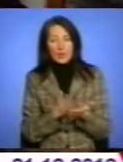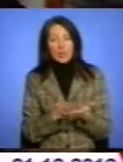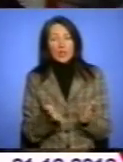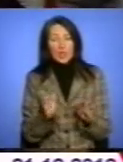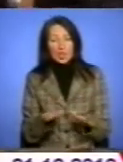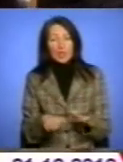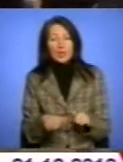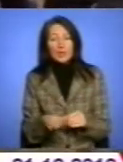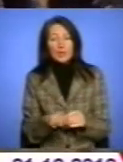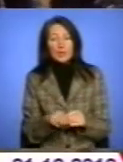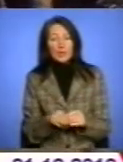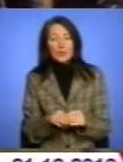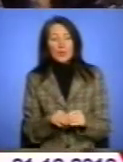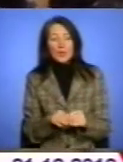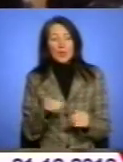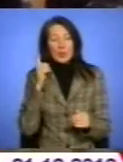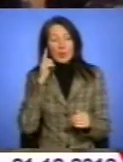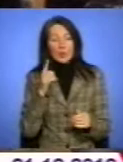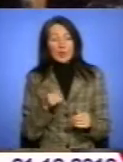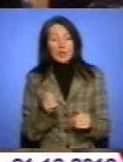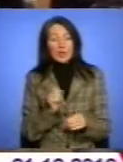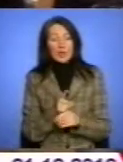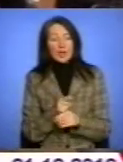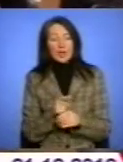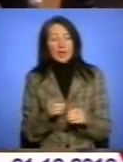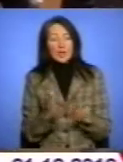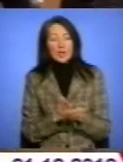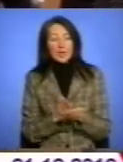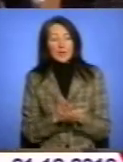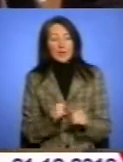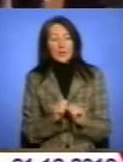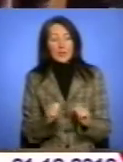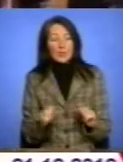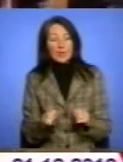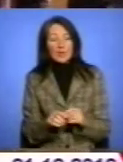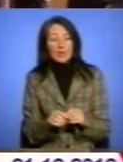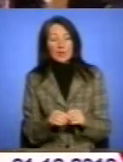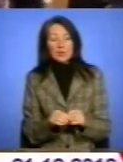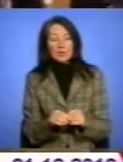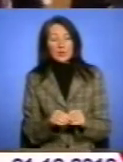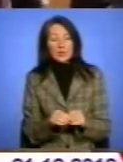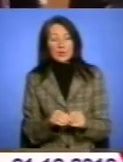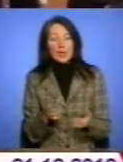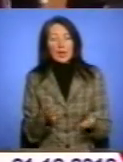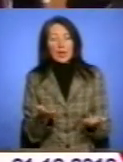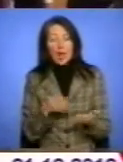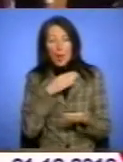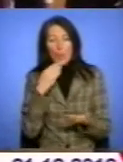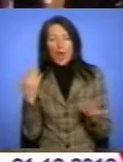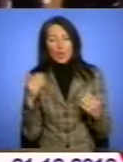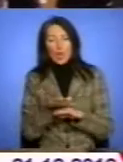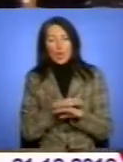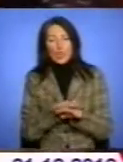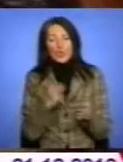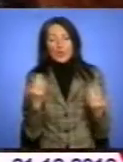лишилось, по-моєму. Думаю, що вже нема. Ну, якщо десь так, там, де багато народу відпочиває, думаю, вже нема. Вже всі... А де багато народу відпочиває?